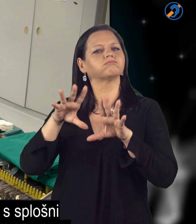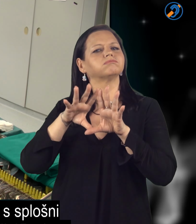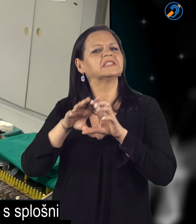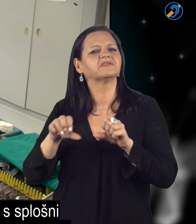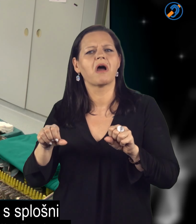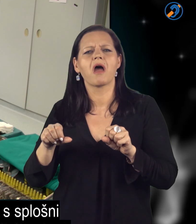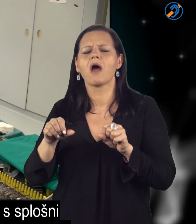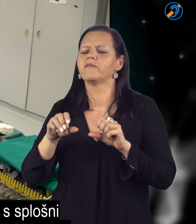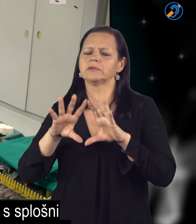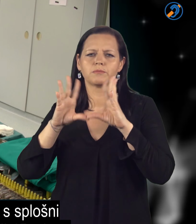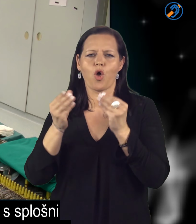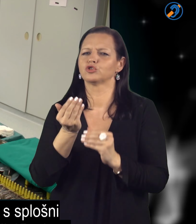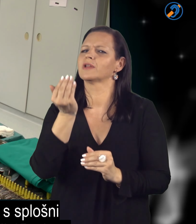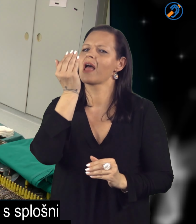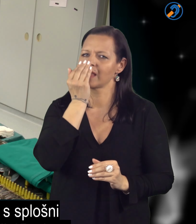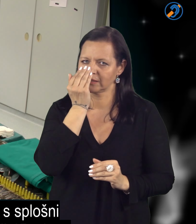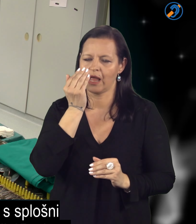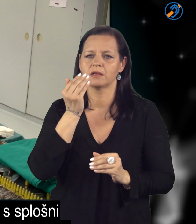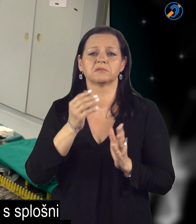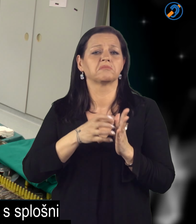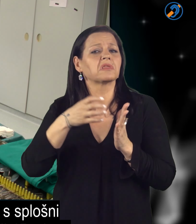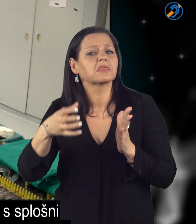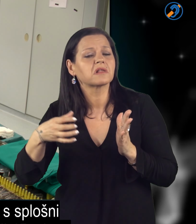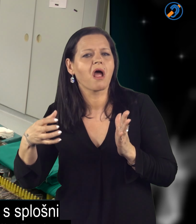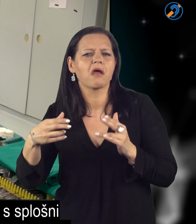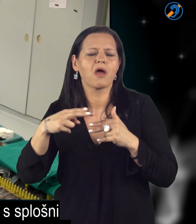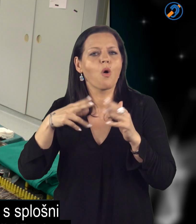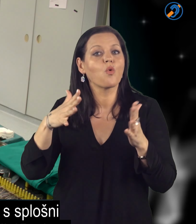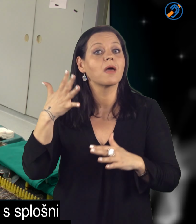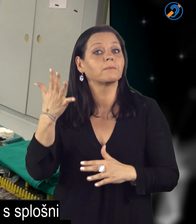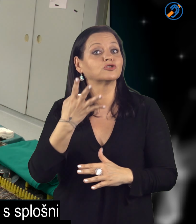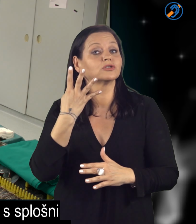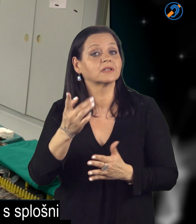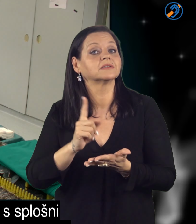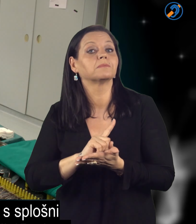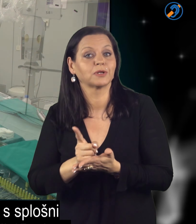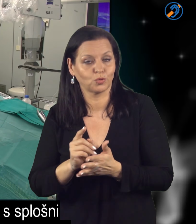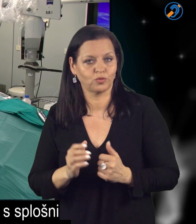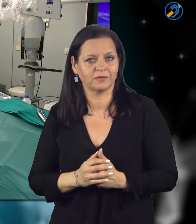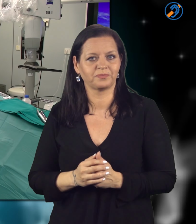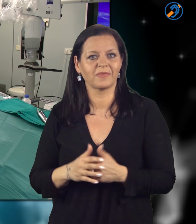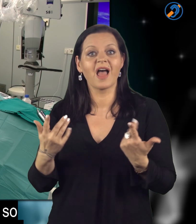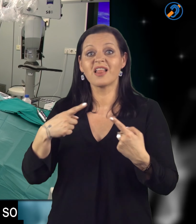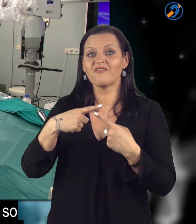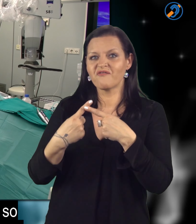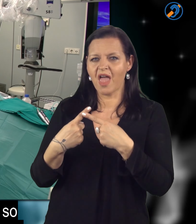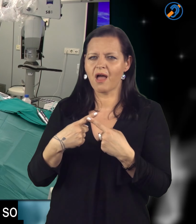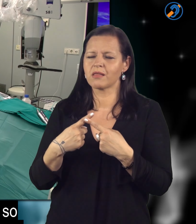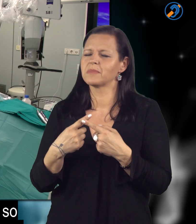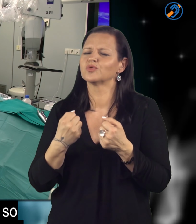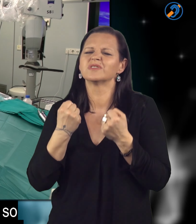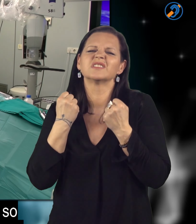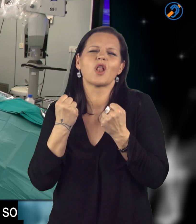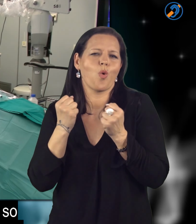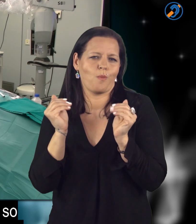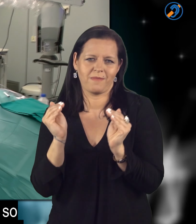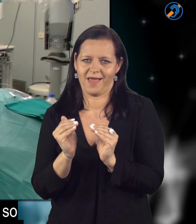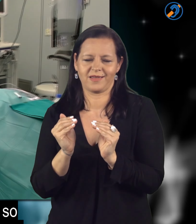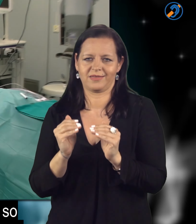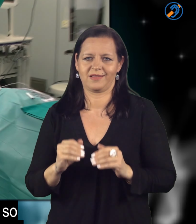Operacija se izvaja v splošni anesteziji in traja okoli 45 minut. Tveganja pa so